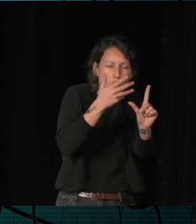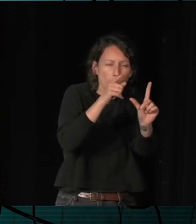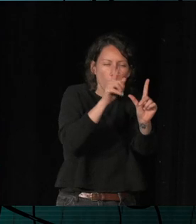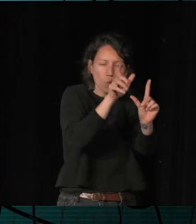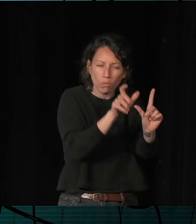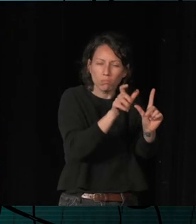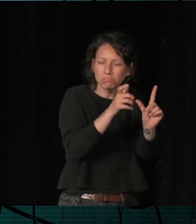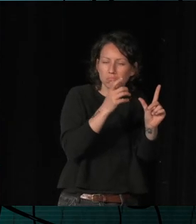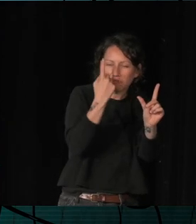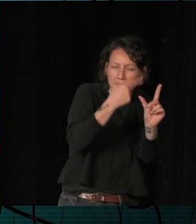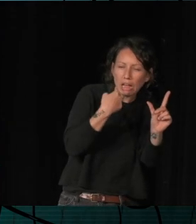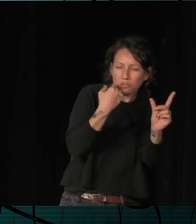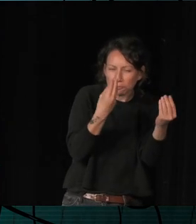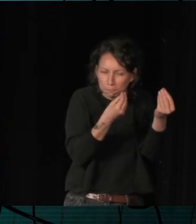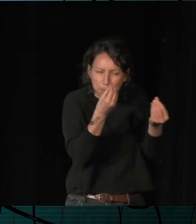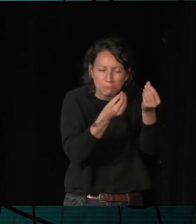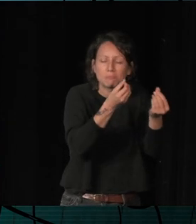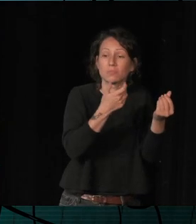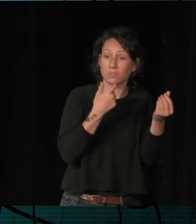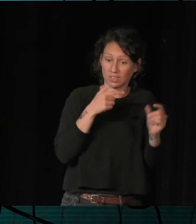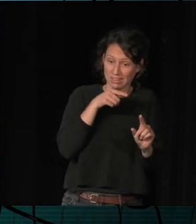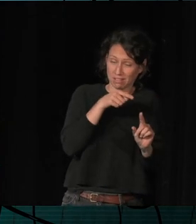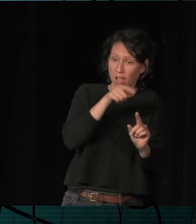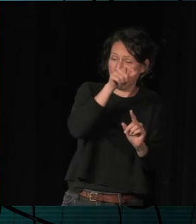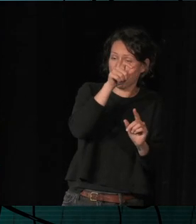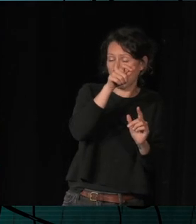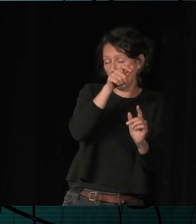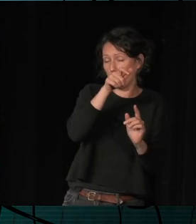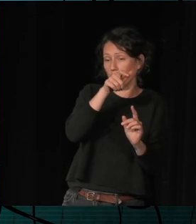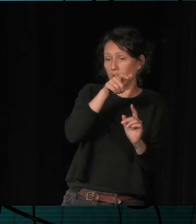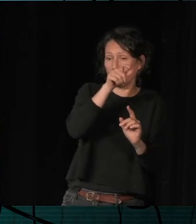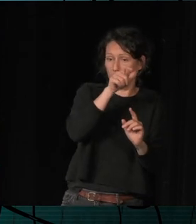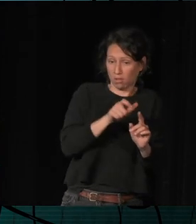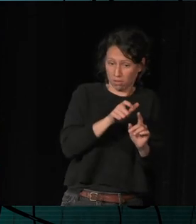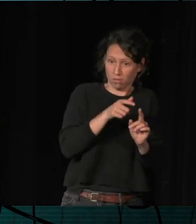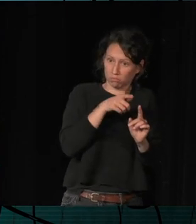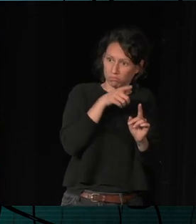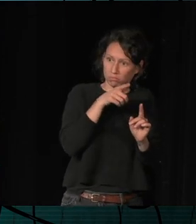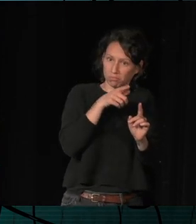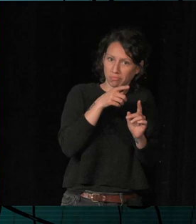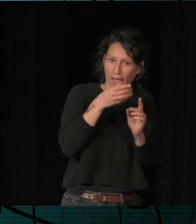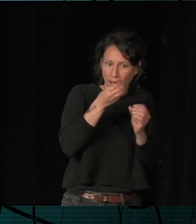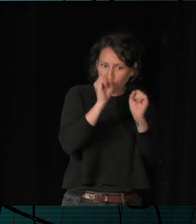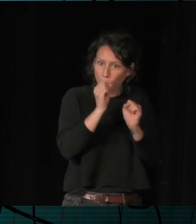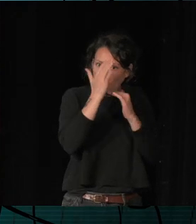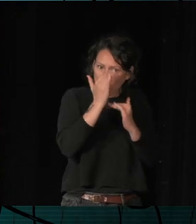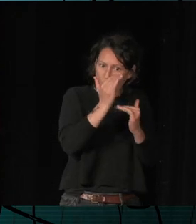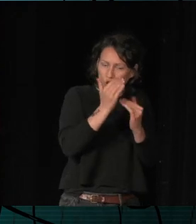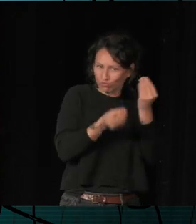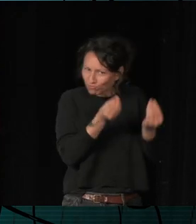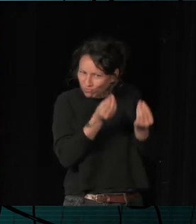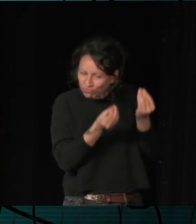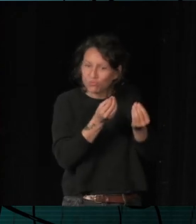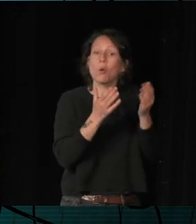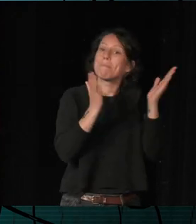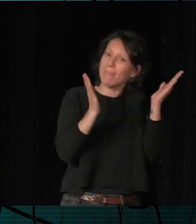vachement intéressé avec ce personnage, c'est que c'est une narratrice non fiable, on s'en rend compte assez rapidement, et pourtant, oui, j'avais une forme d'attachement énorme par rapport à elle, parce qu'elle était dans